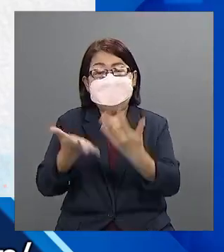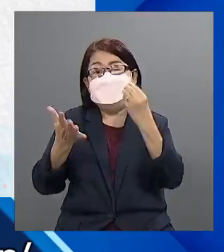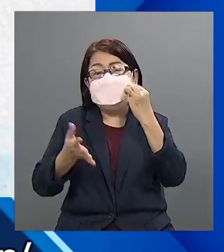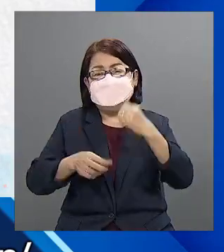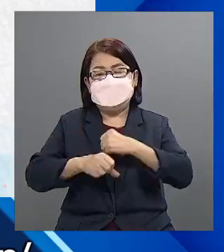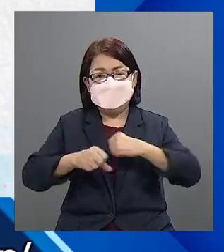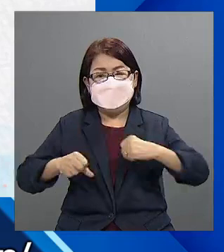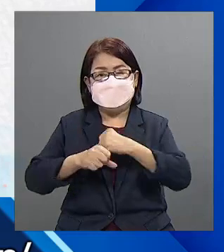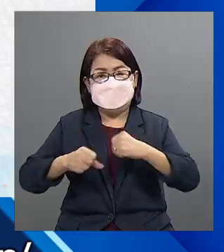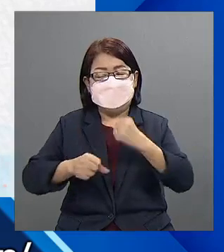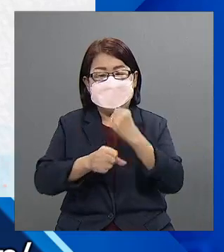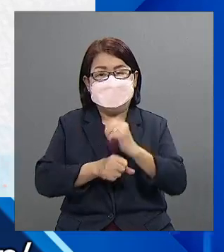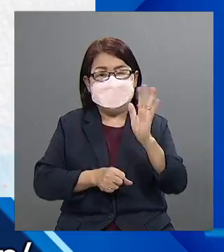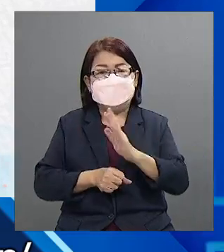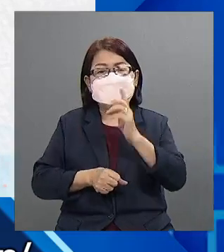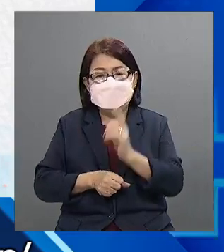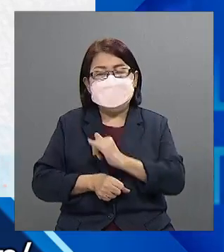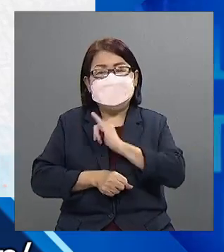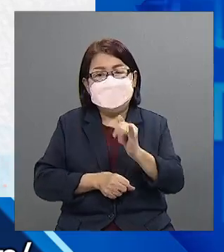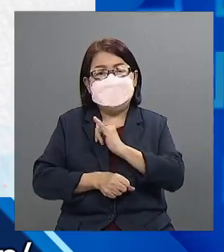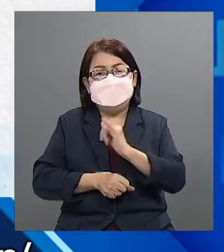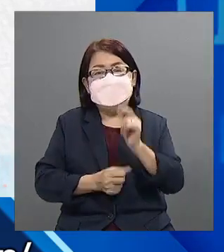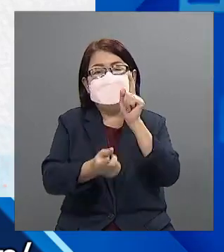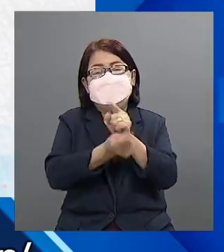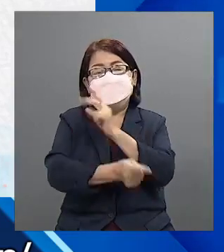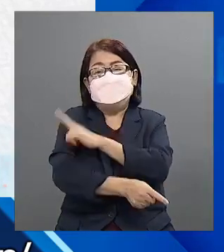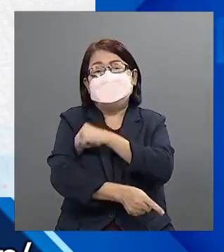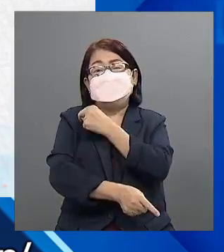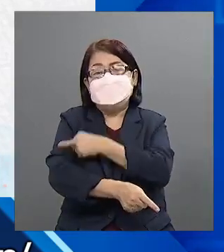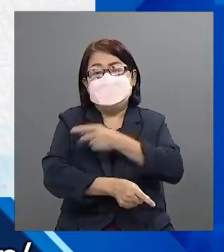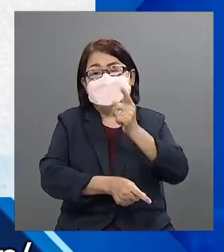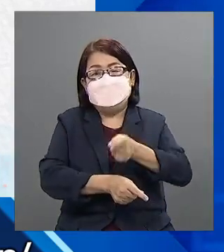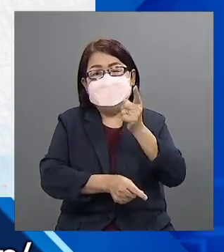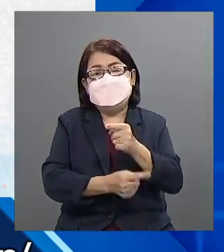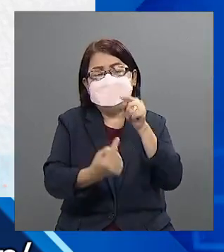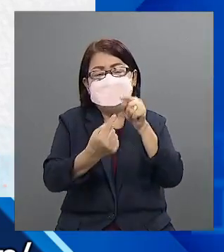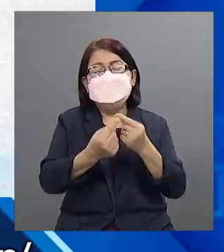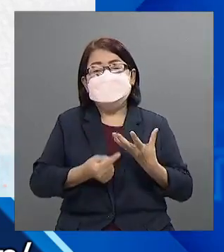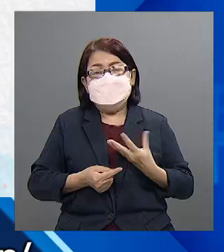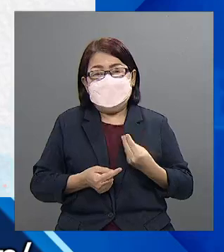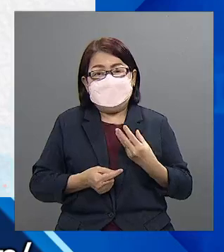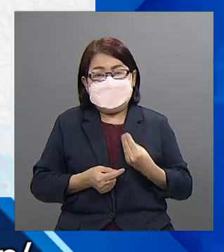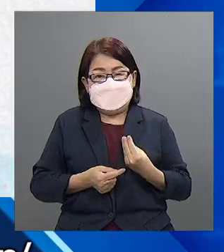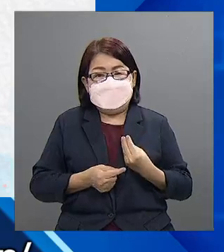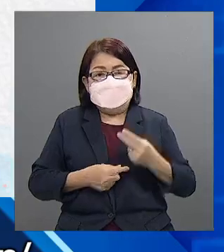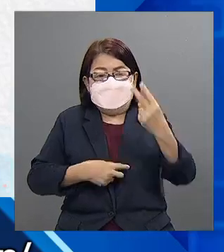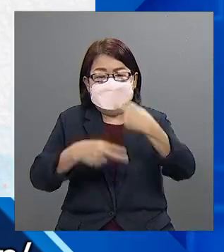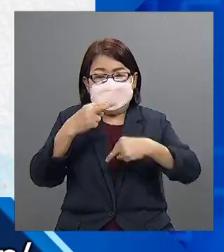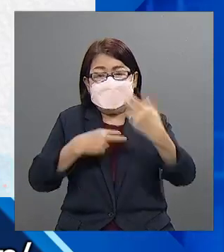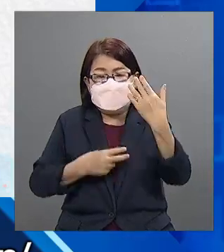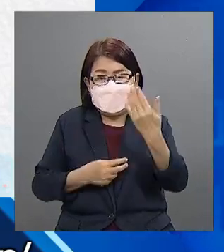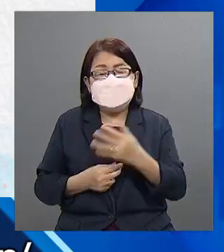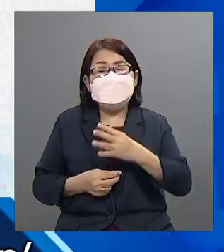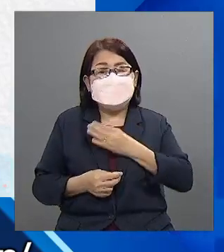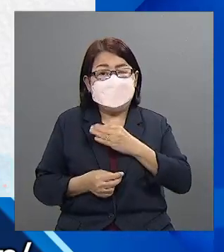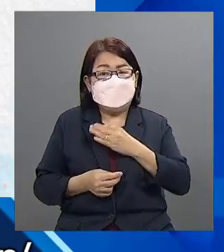ต้องไปตรวจติดตามกับคุณหมออายุรกรรมด้านโรคหัวใจเพราะว่าเรากลัวเรื่องของกล้ามเนื้อหัวใจตายแล้วก็อ